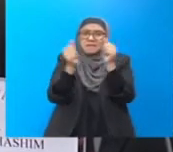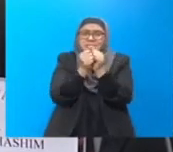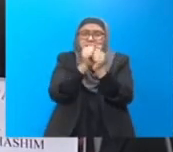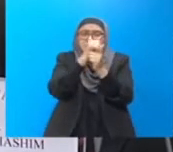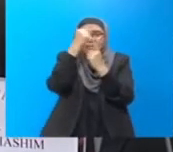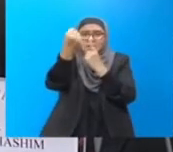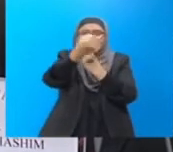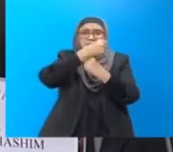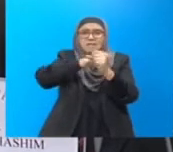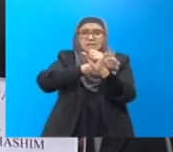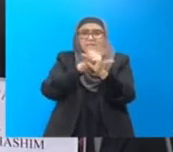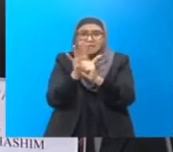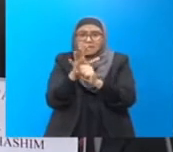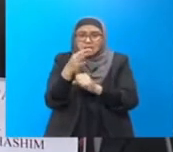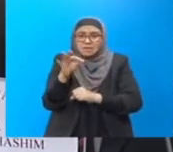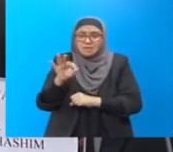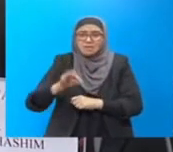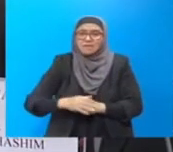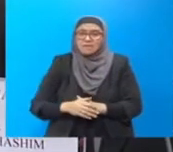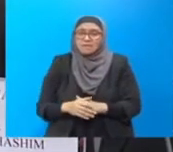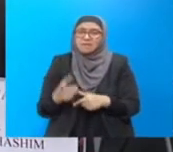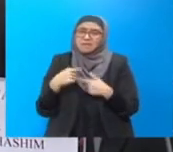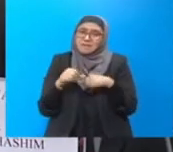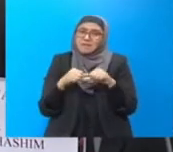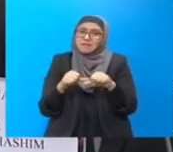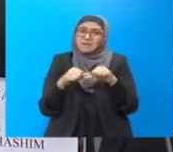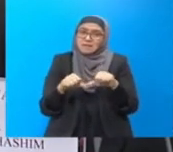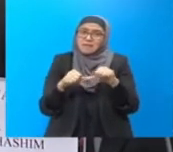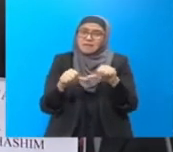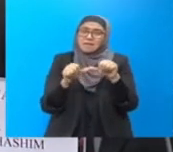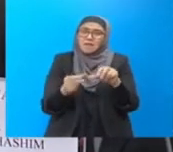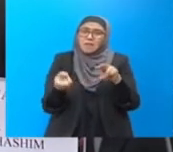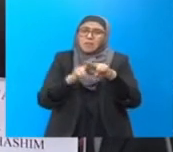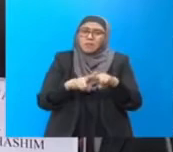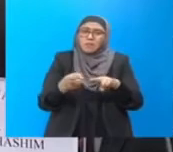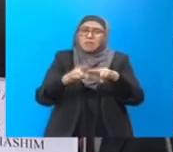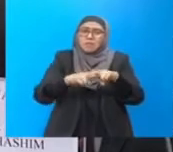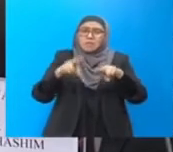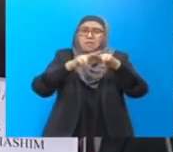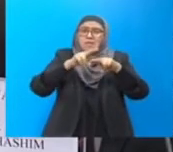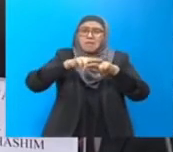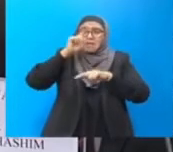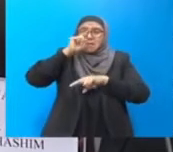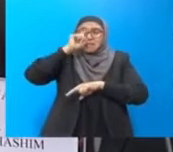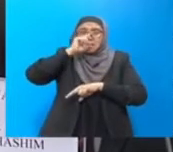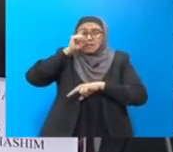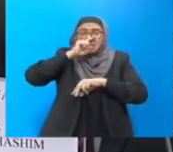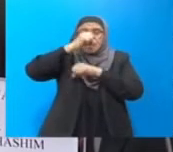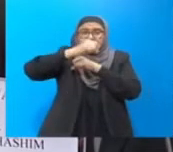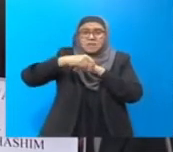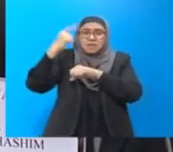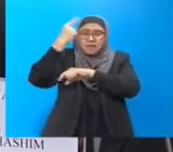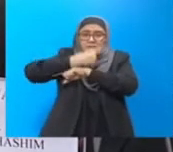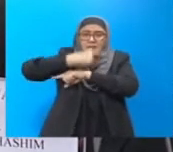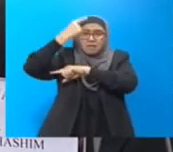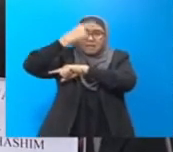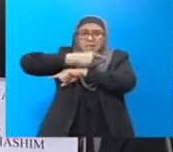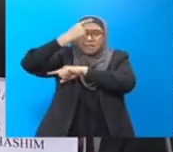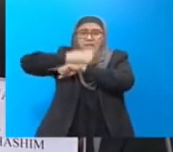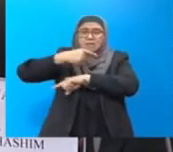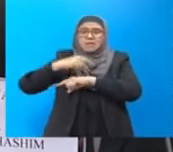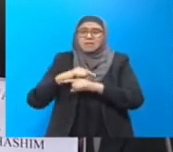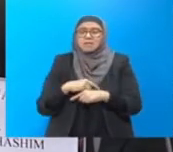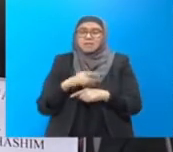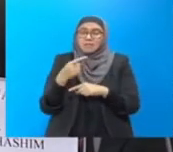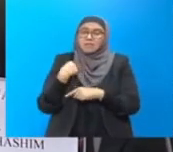kobi 19 yang masih naik secara mendadak setiap hari kita mengharapkan dan berdoa kepada